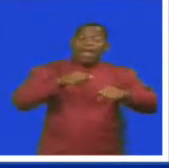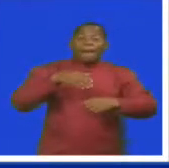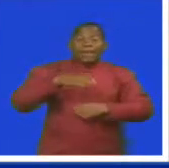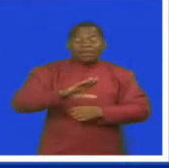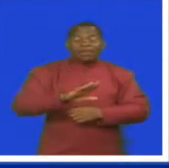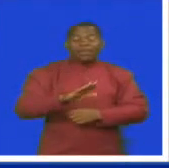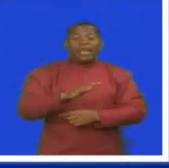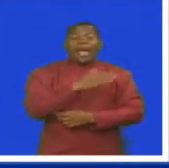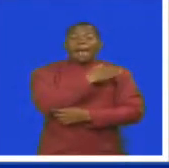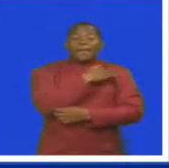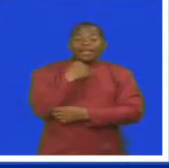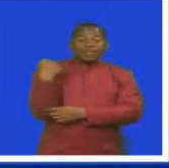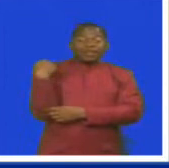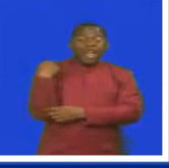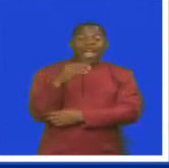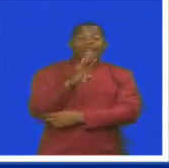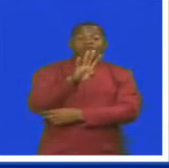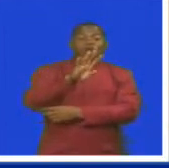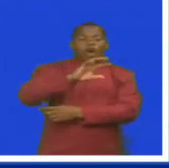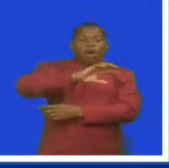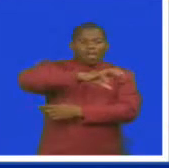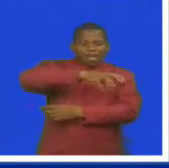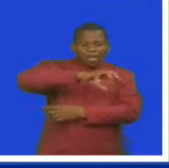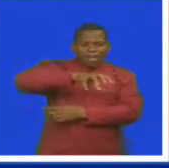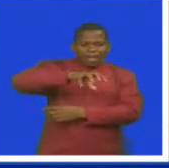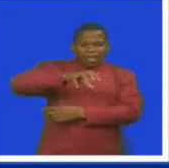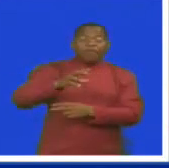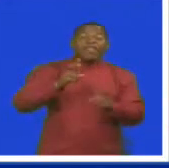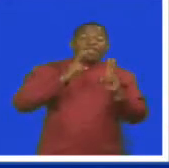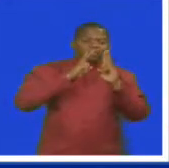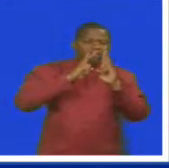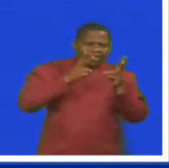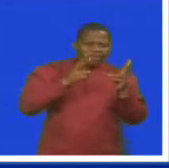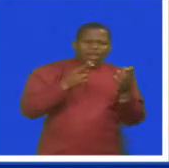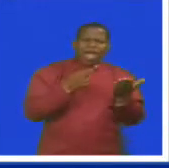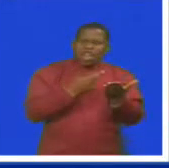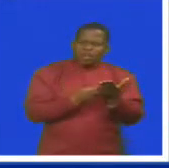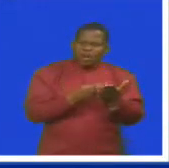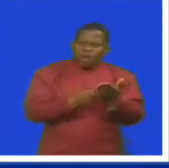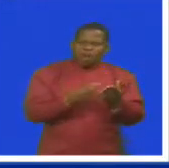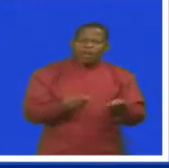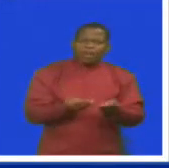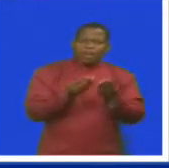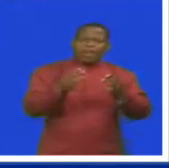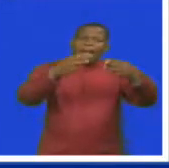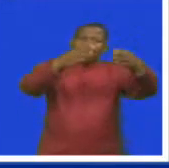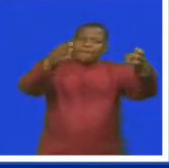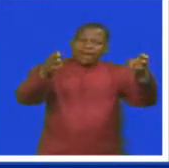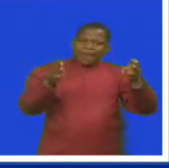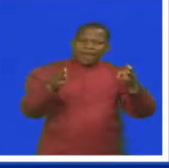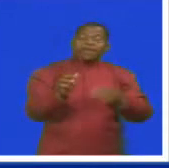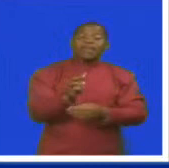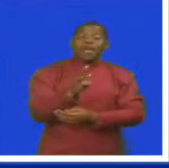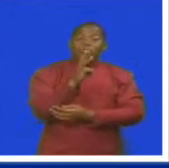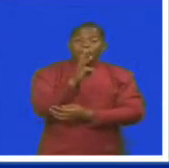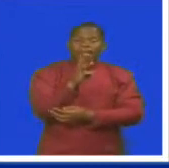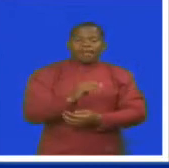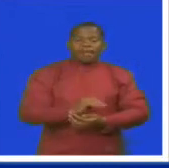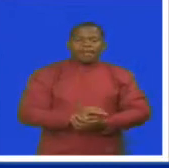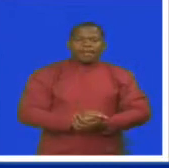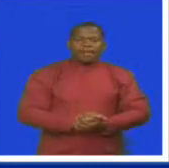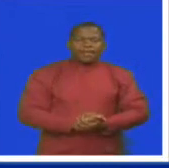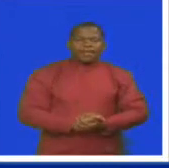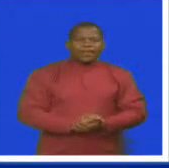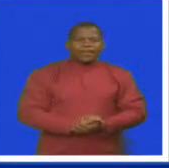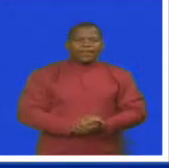bese ihlanganisa umbiko iwetfule eparlamente eTindzabeni kubika Sifiso Nxumalo ngina Smuva Shongwe sisenhlangano khasi